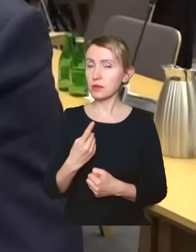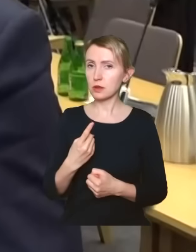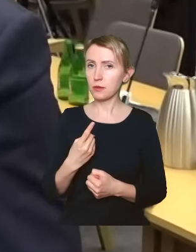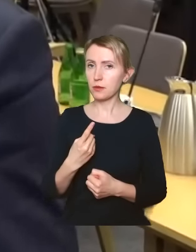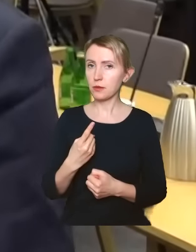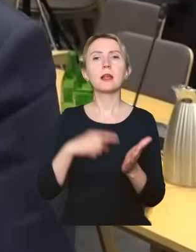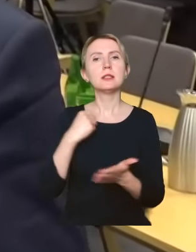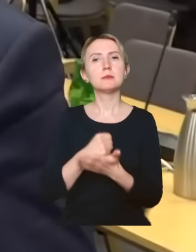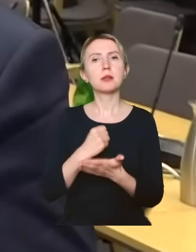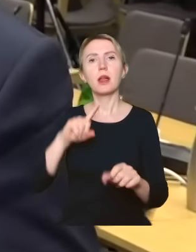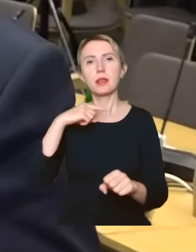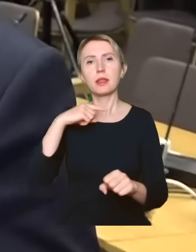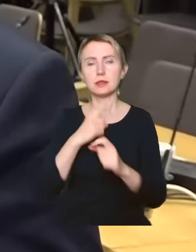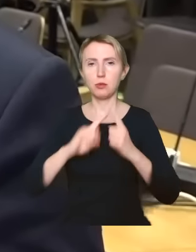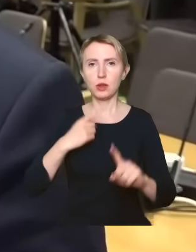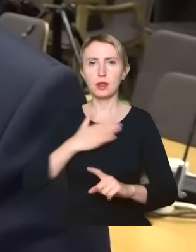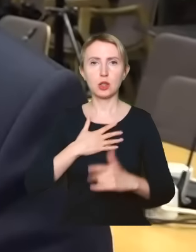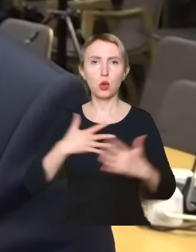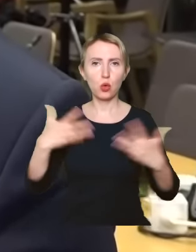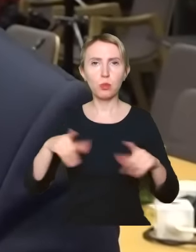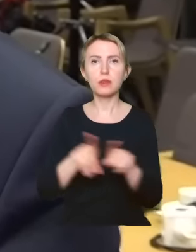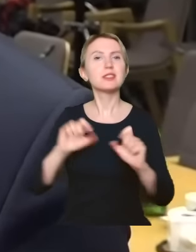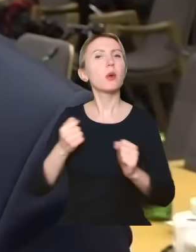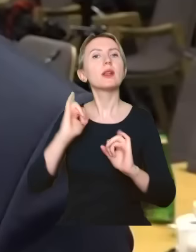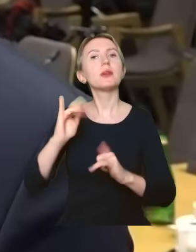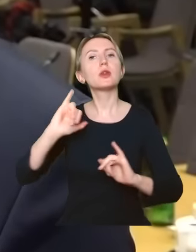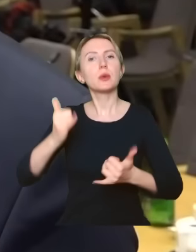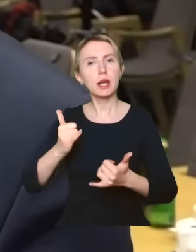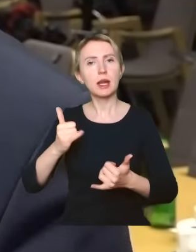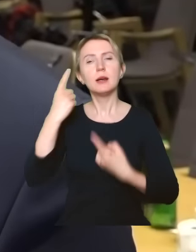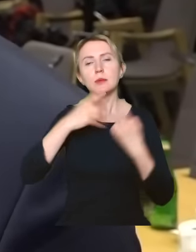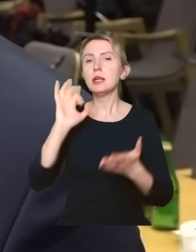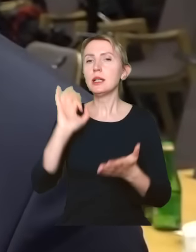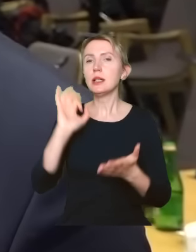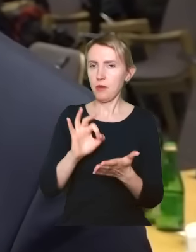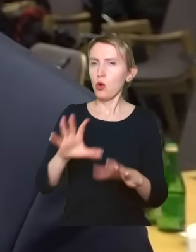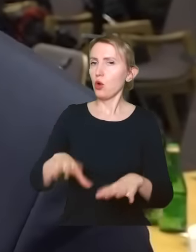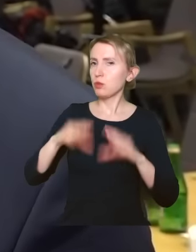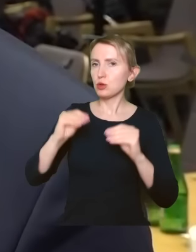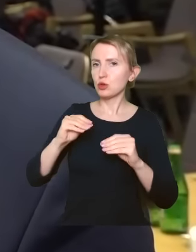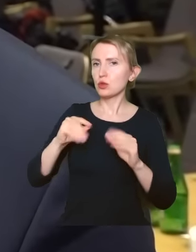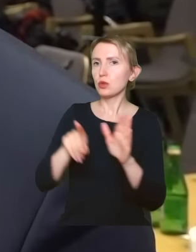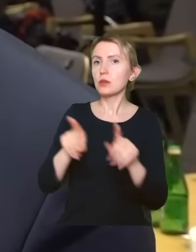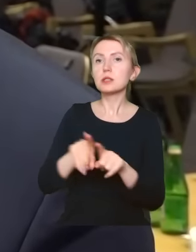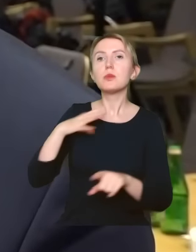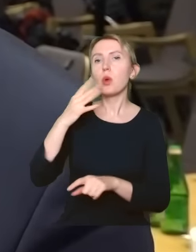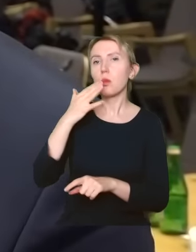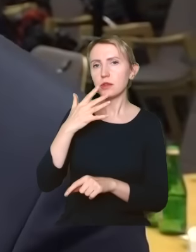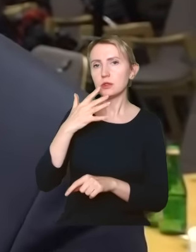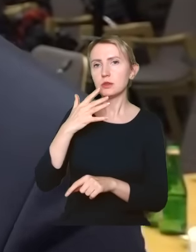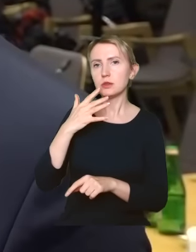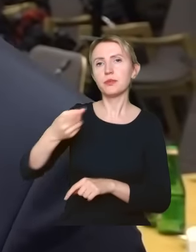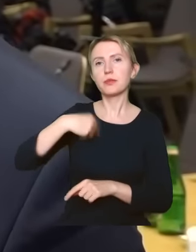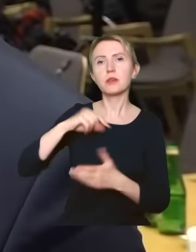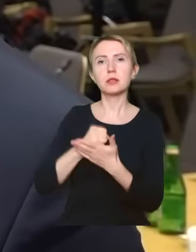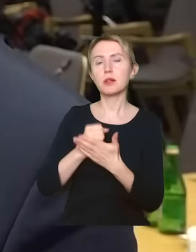kwestia też decyzji politycznej naszego klubu, jakie działania będą podjęte. My się z całą pewnością, od samego początku to zresztą mówiliśmy, my się tutaj w tej sprawie